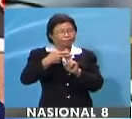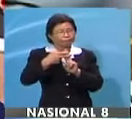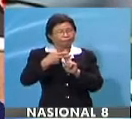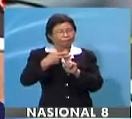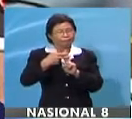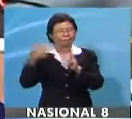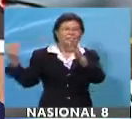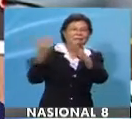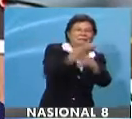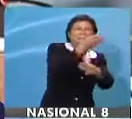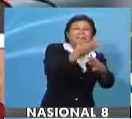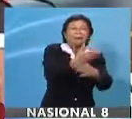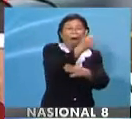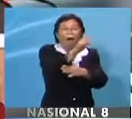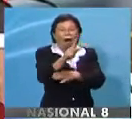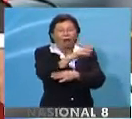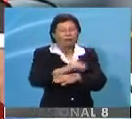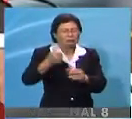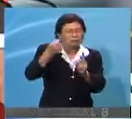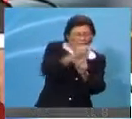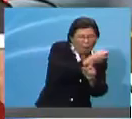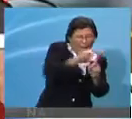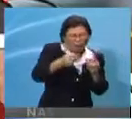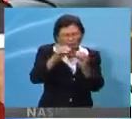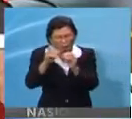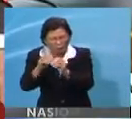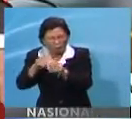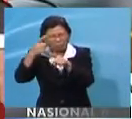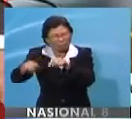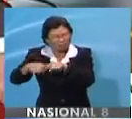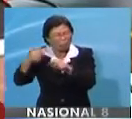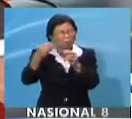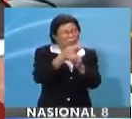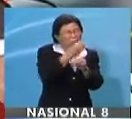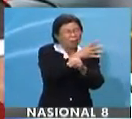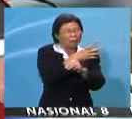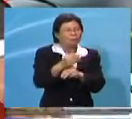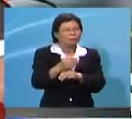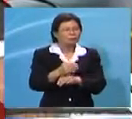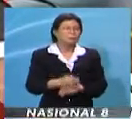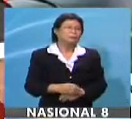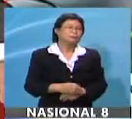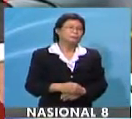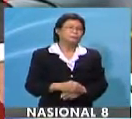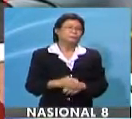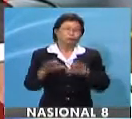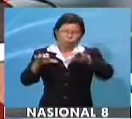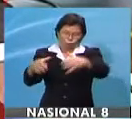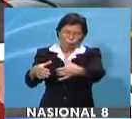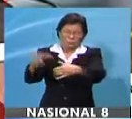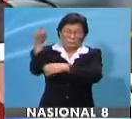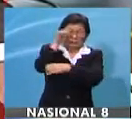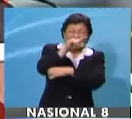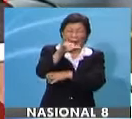violations. They are harmed multiple times over. The use of abductions by violent extremist groups as a